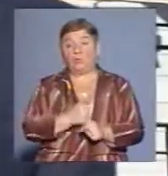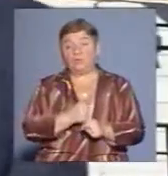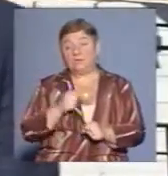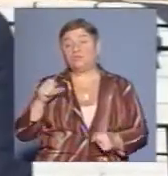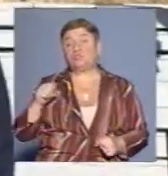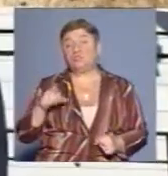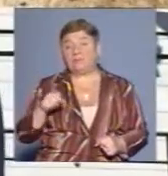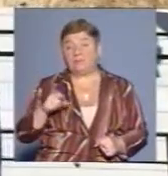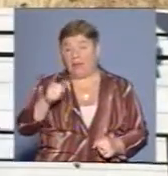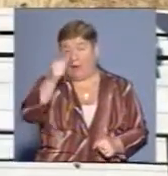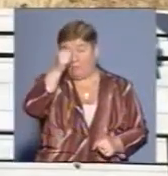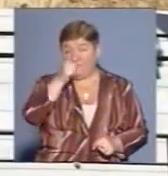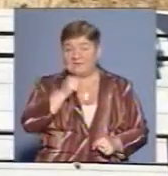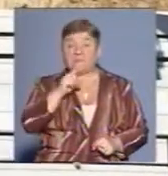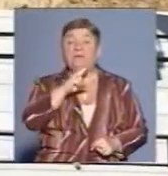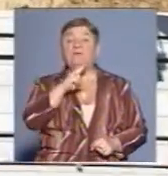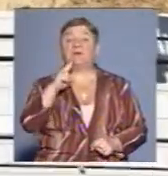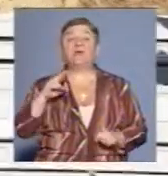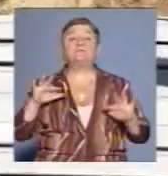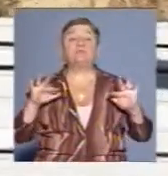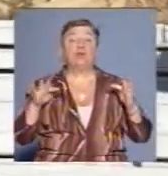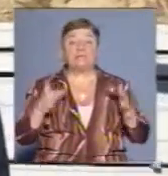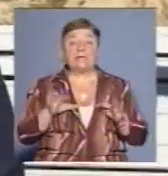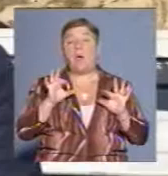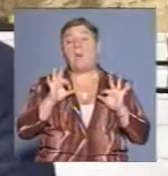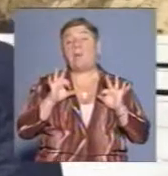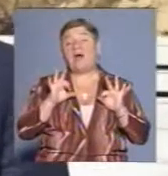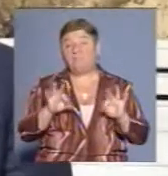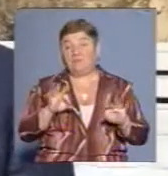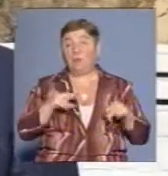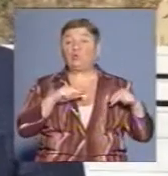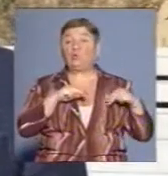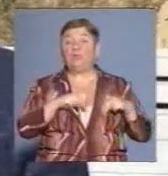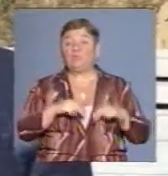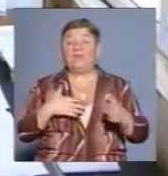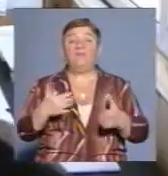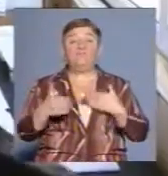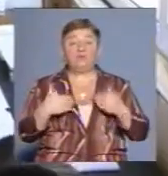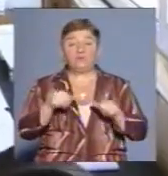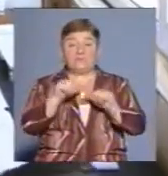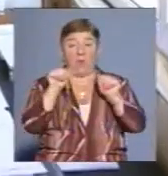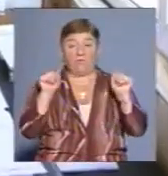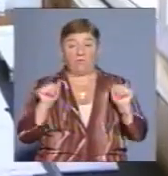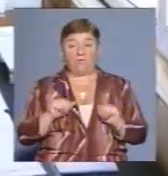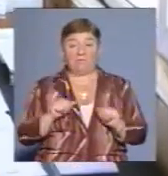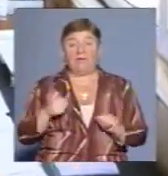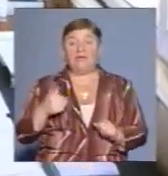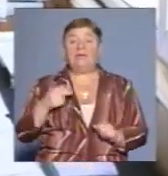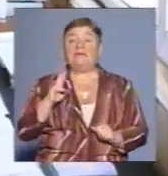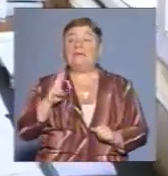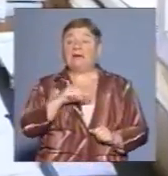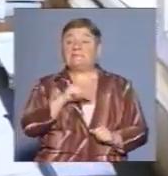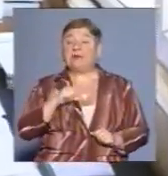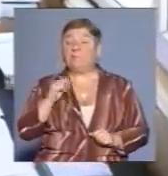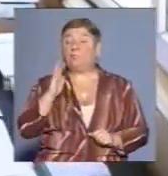Щодо конкретних якихось його ситуацій, як він там правильно оформляв свої трудові відносини, я інформацію не володію. Як саме були укладені